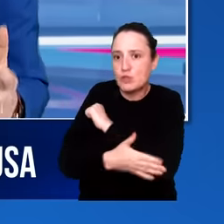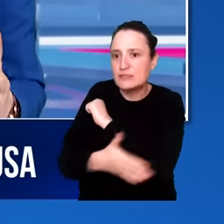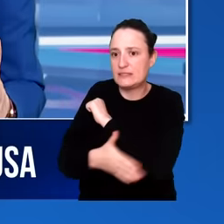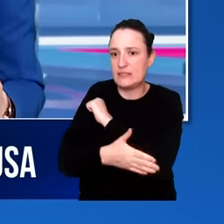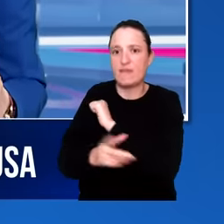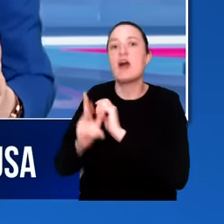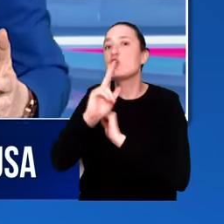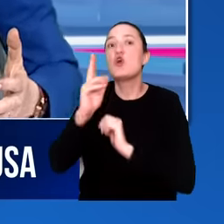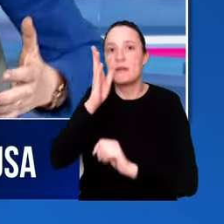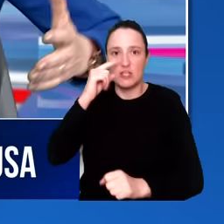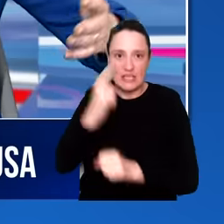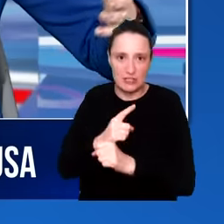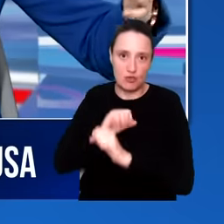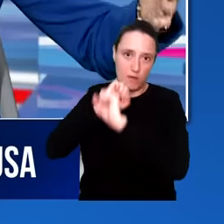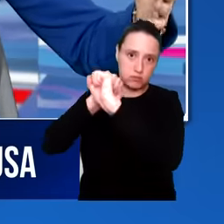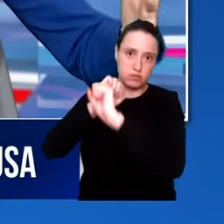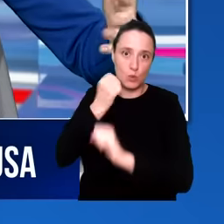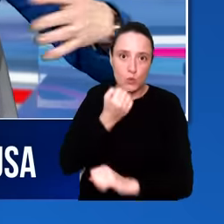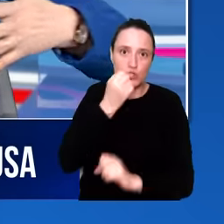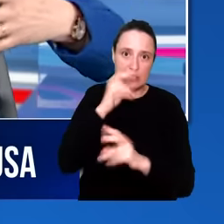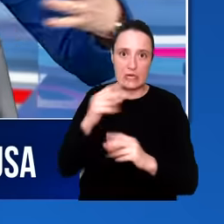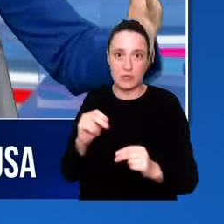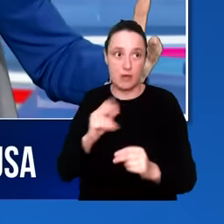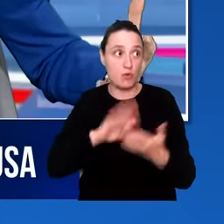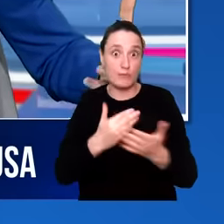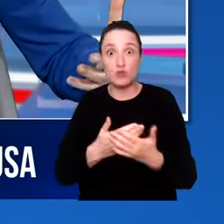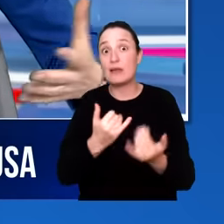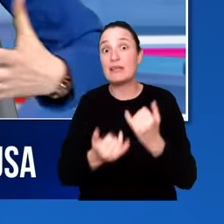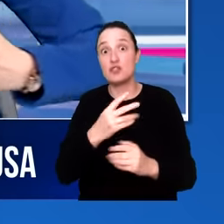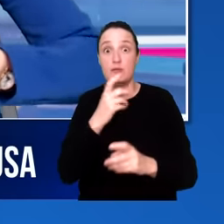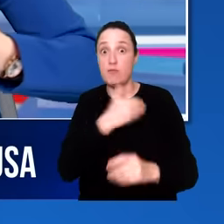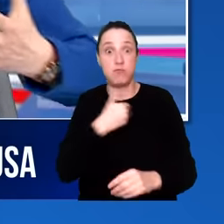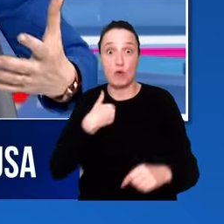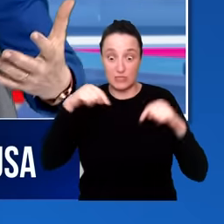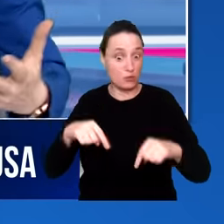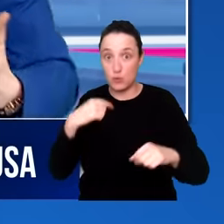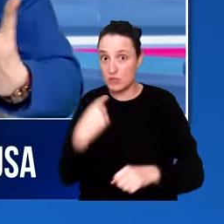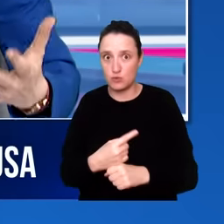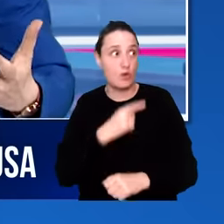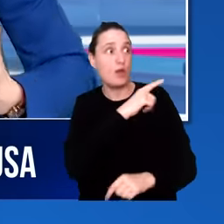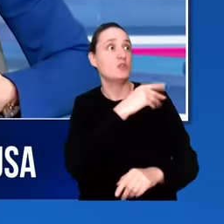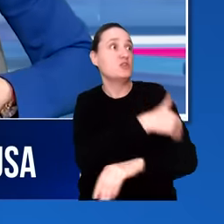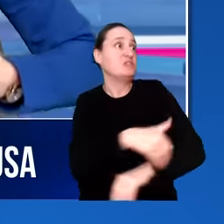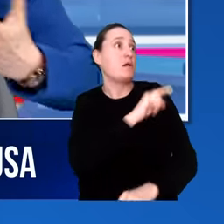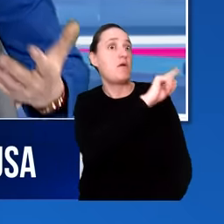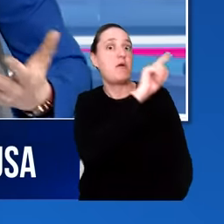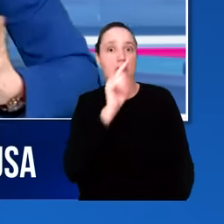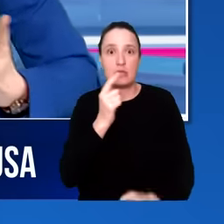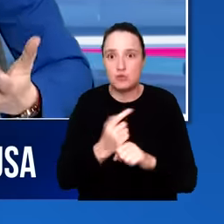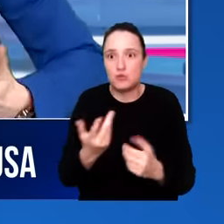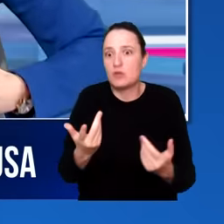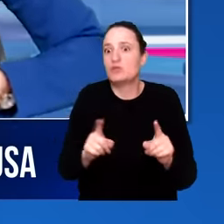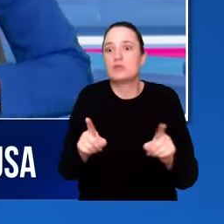użyciu tej tarczy? No bo jeżeli będzie ktoś decydował poza Polską, to rozumiem, że może uznać, że w